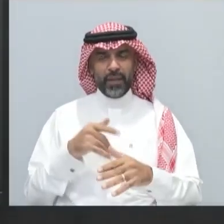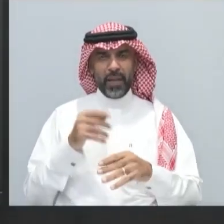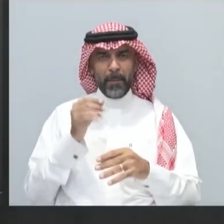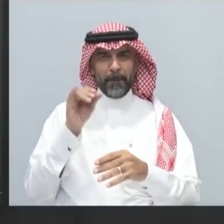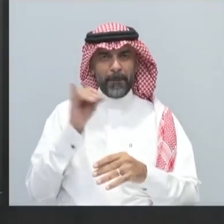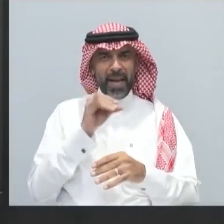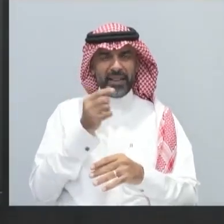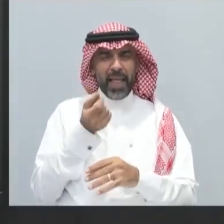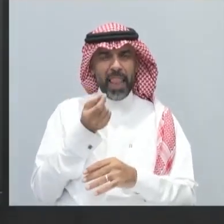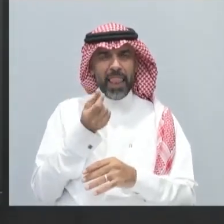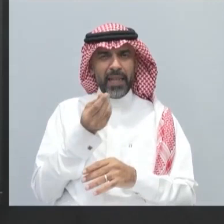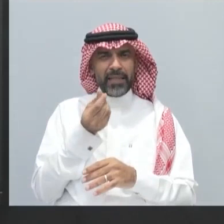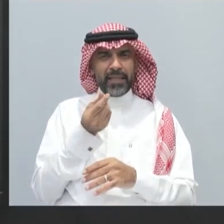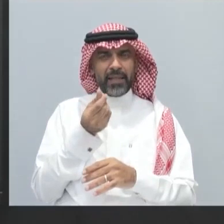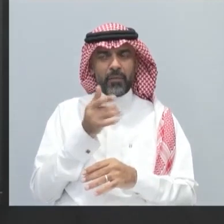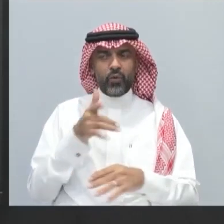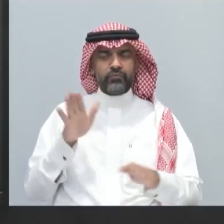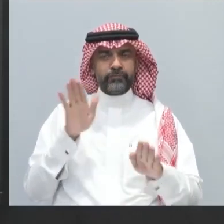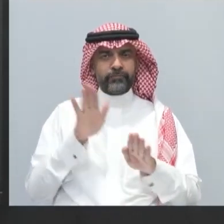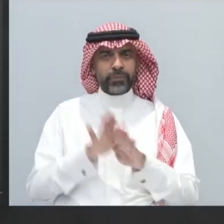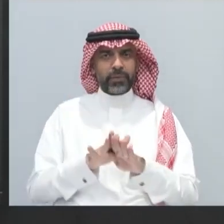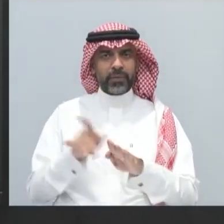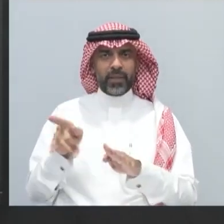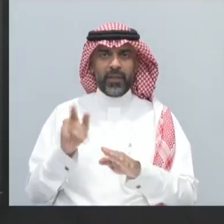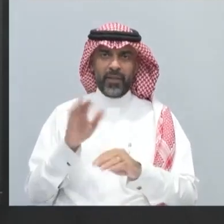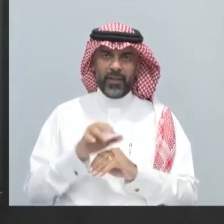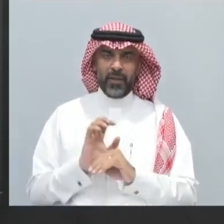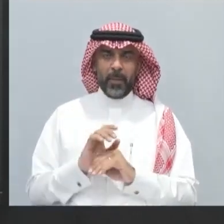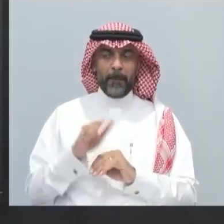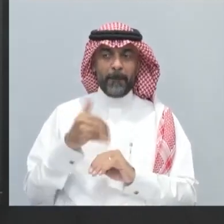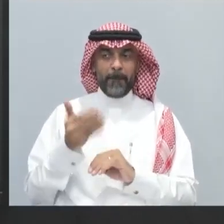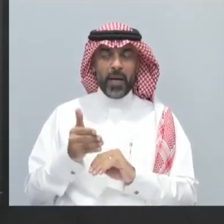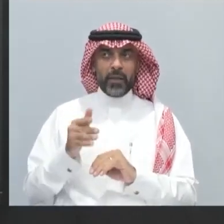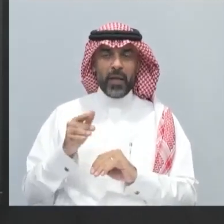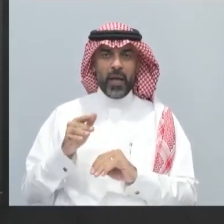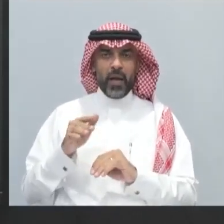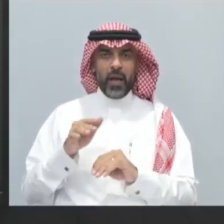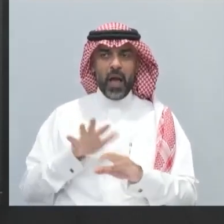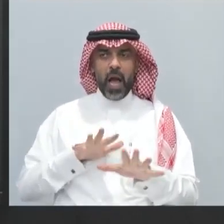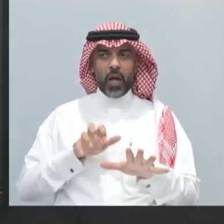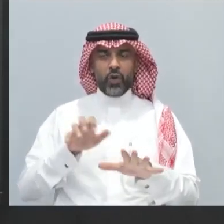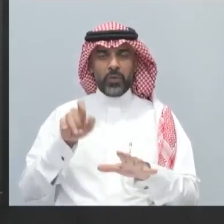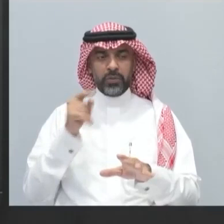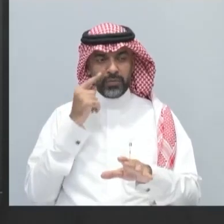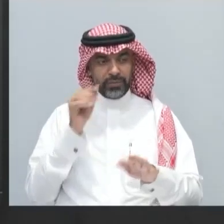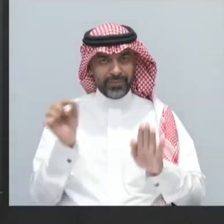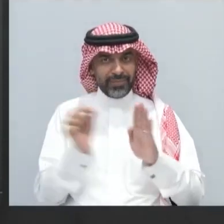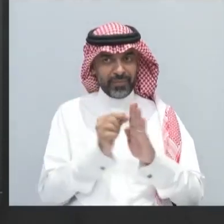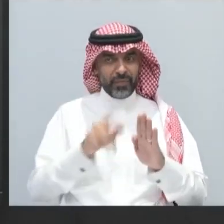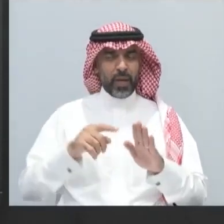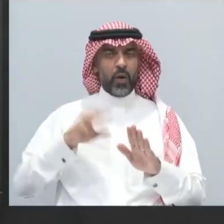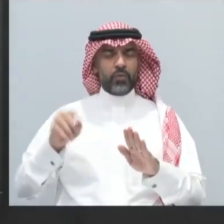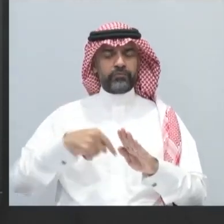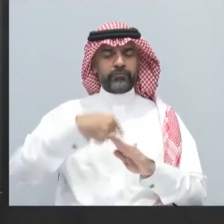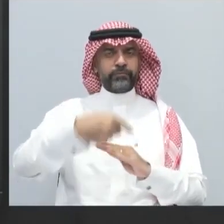لزجه فبالتالي تلتصق ماذا الفريسه ثم ياتي العنكبوت ويقوم بتغليف هذه